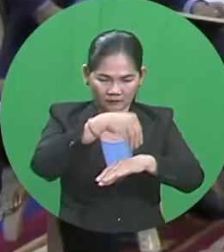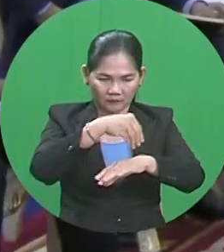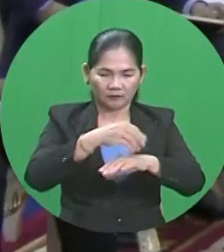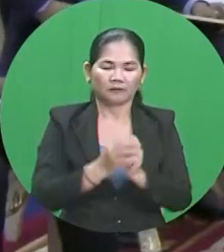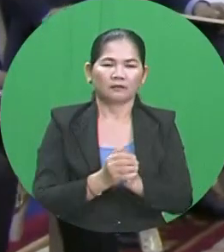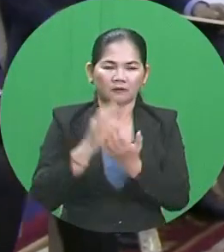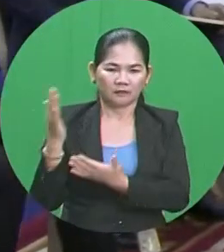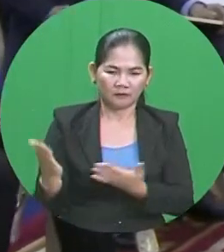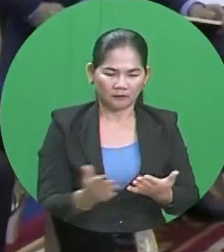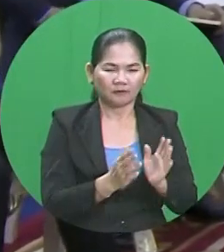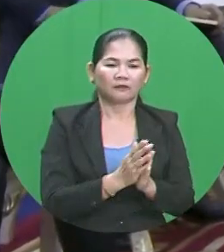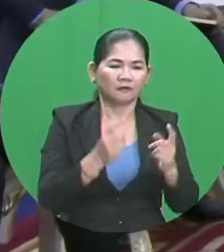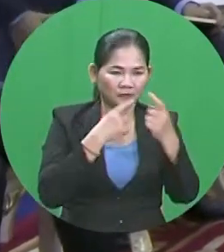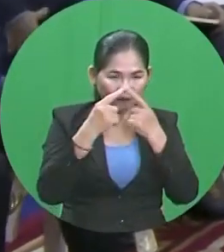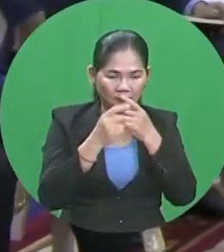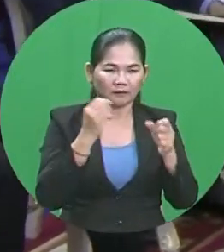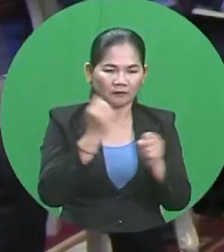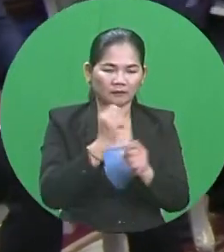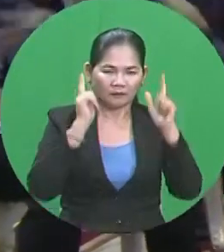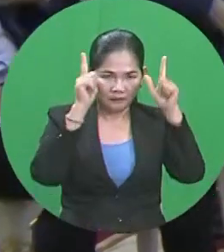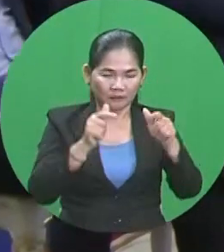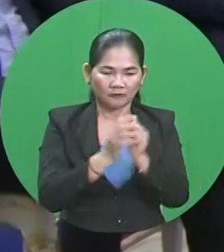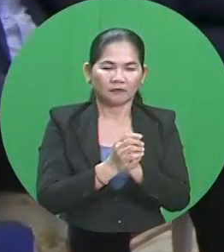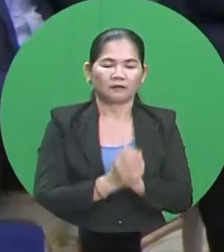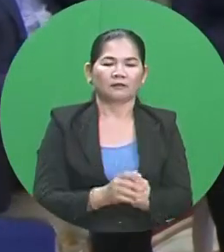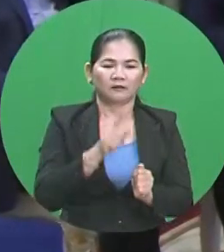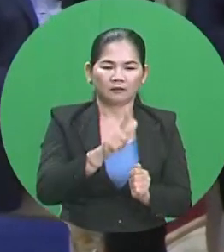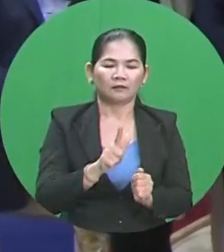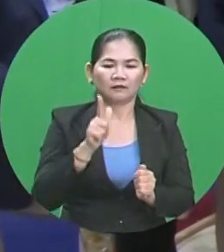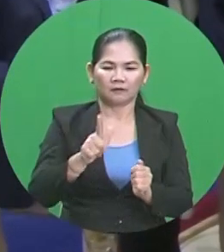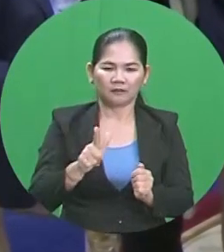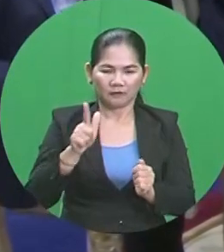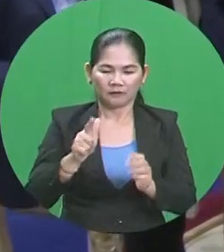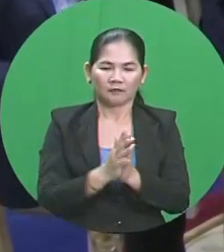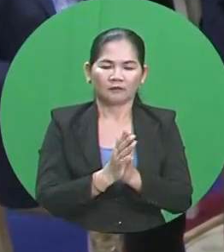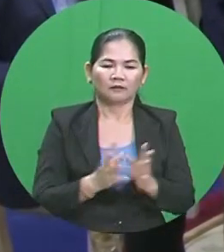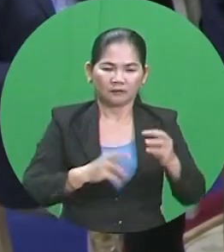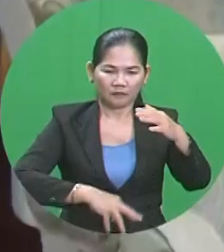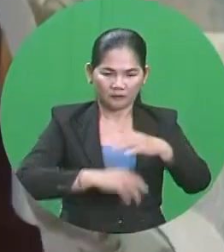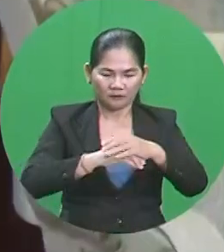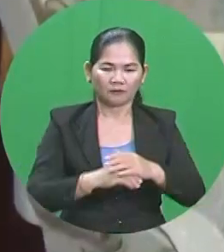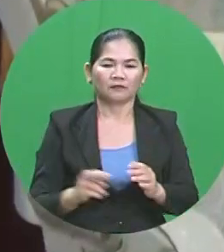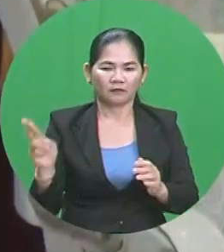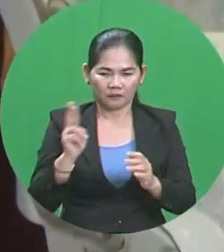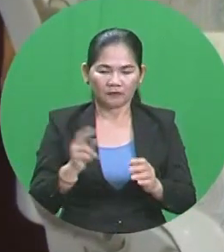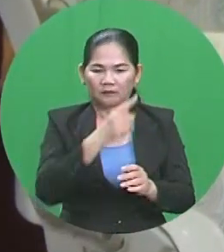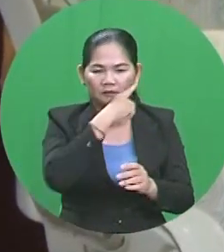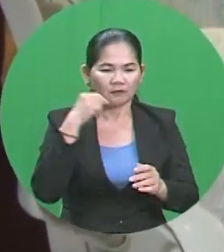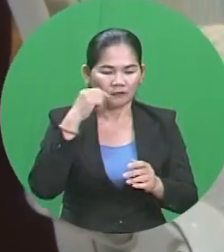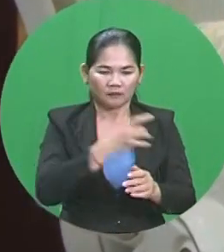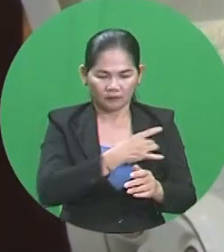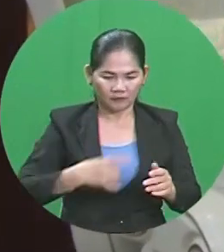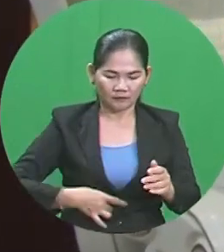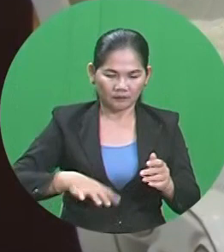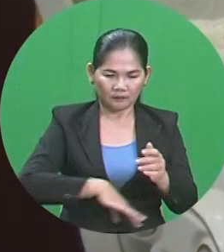ត្ថុបានទទួលជួបពិភាក្សាការងារជាមួយអយ្យដមអាណាតូលីបូរូវិកអគ្គរដ្ឋទូតសហព័ន្ធរុស្ស៊ីប្រចាំ